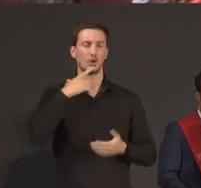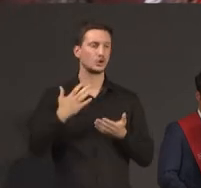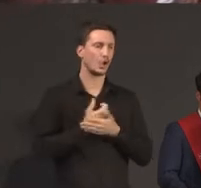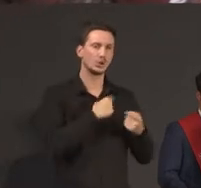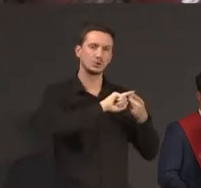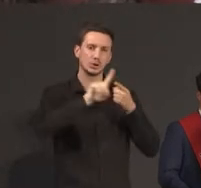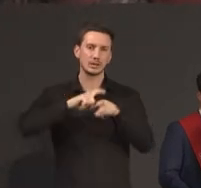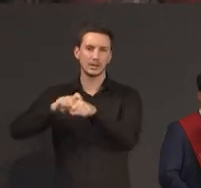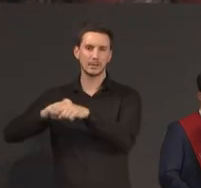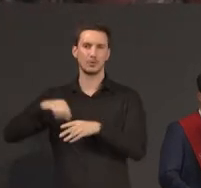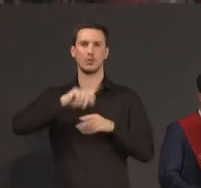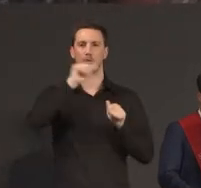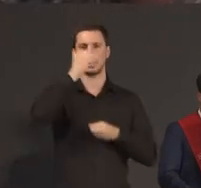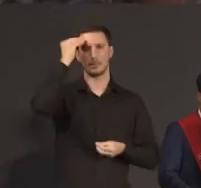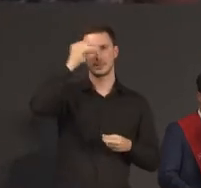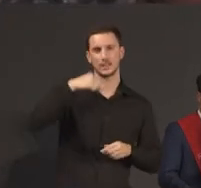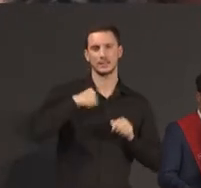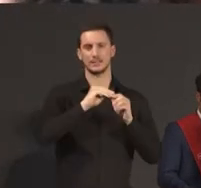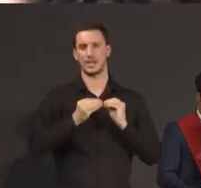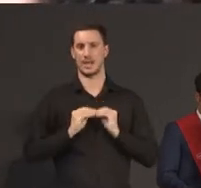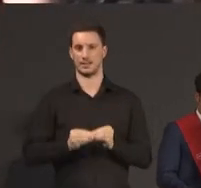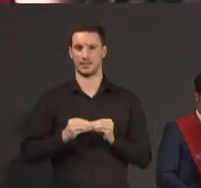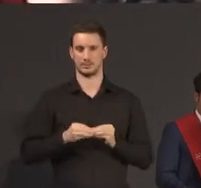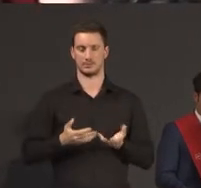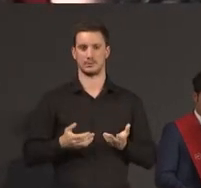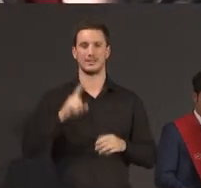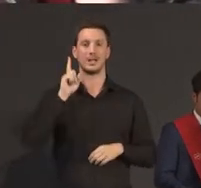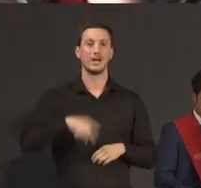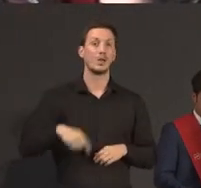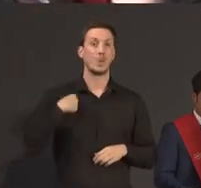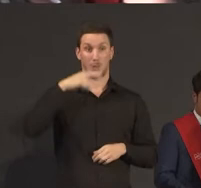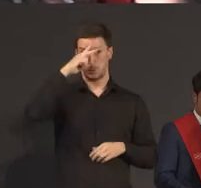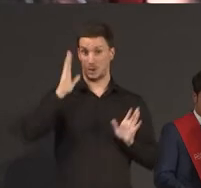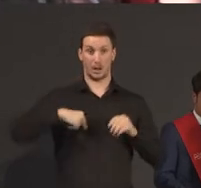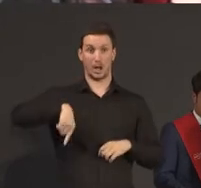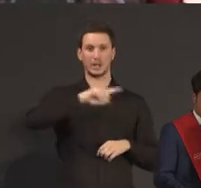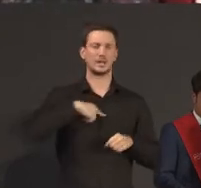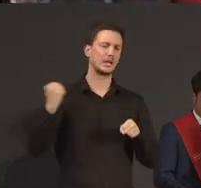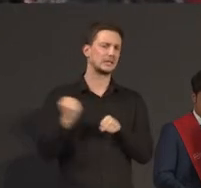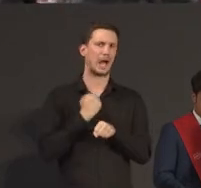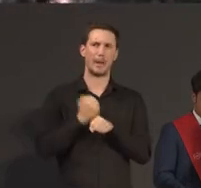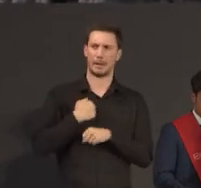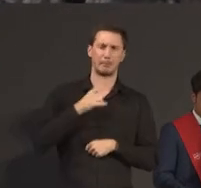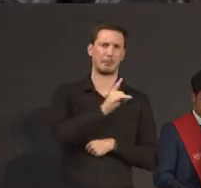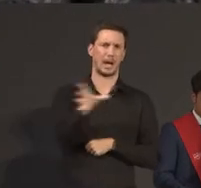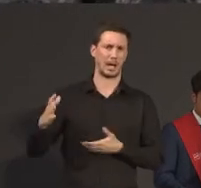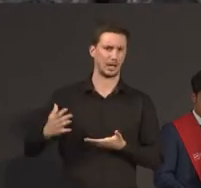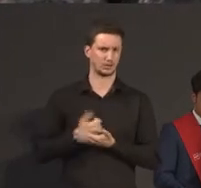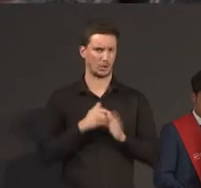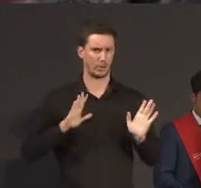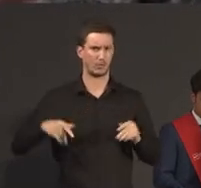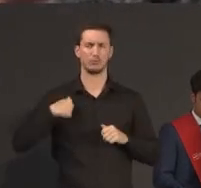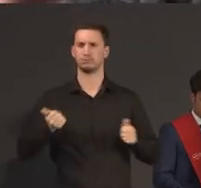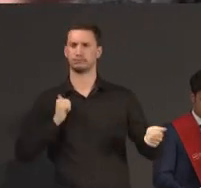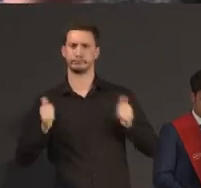mena, de manera de pensar, de ser i de fer molt diferents. Però, sense cap mena de dubte, som gent treballadora com ningú. Gent